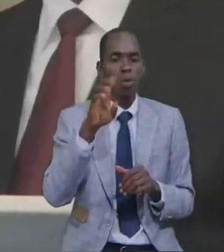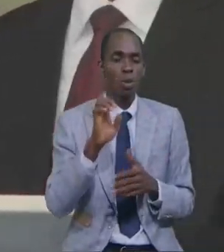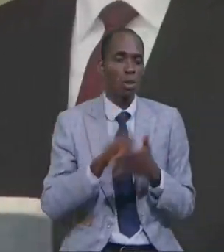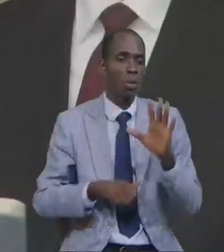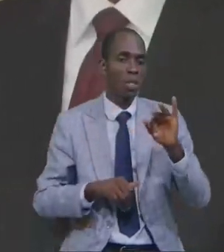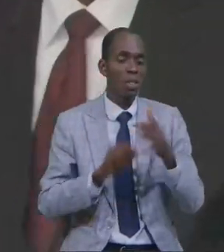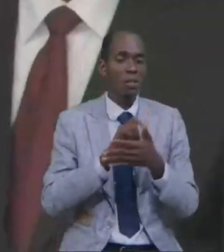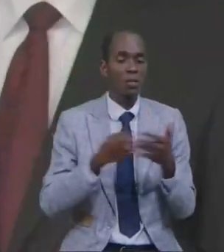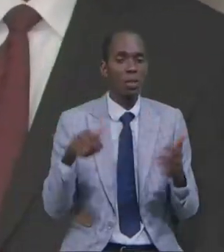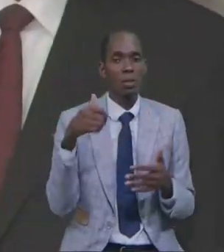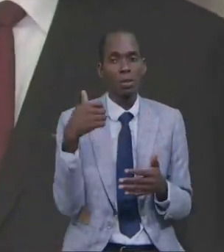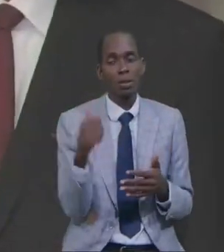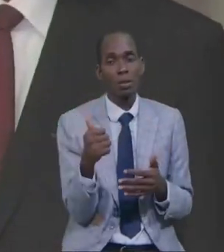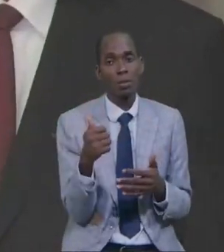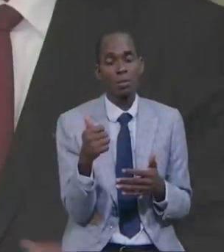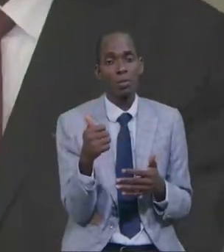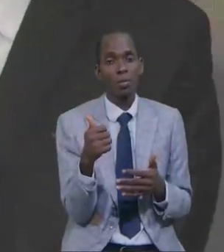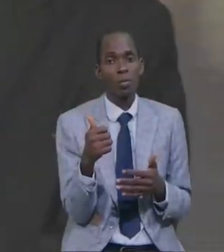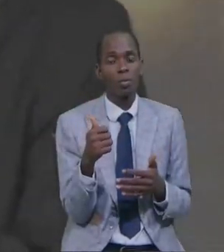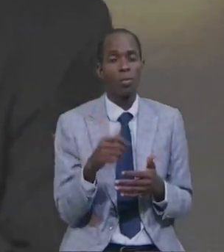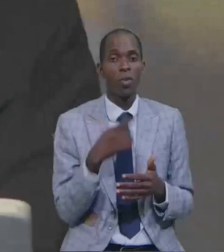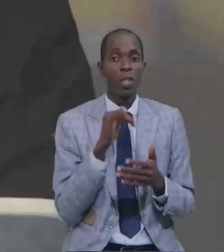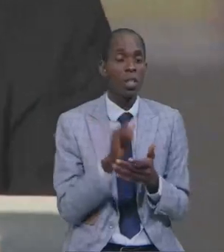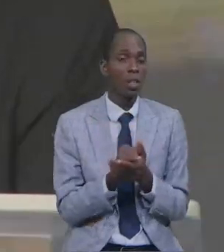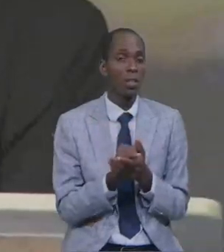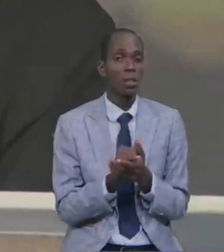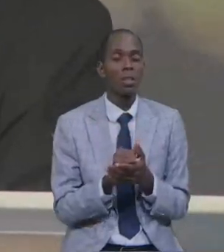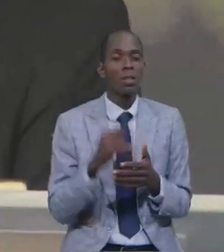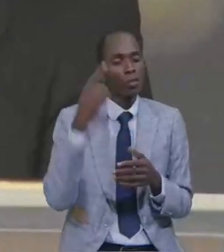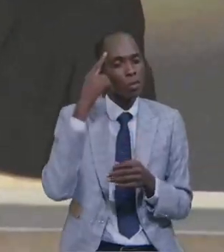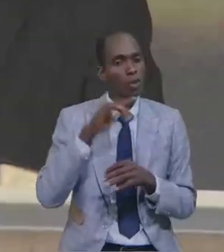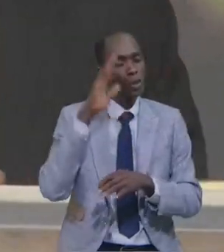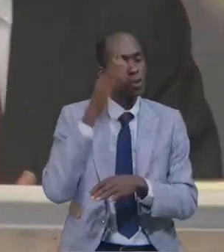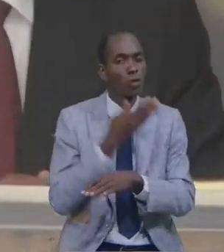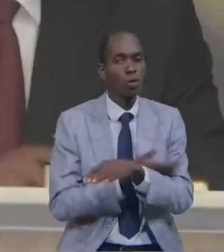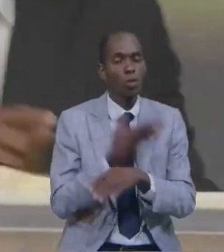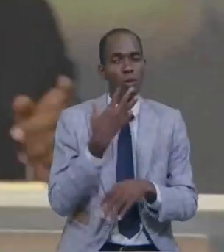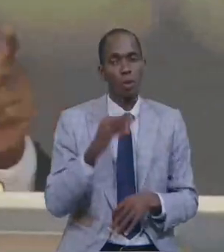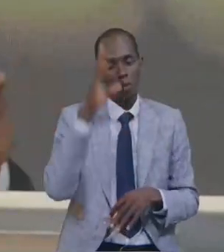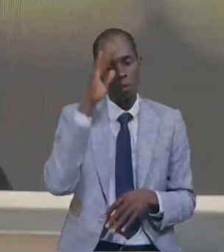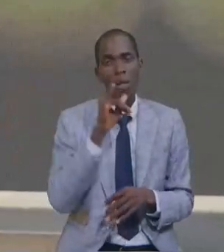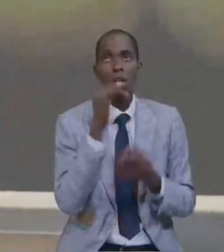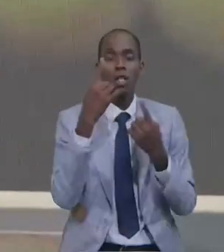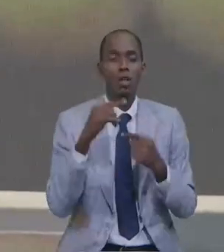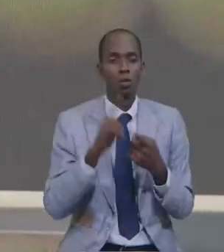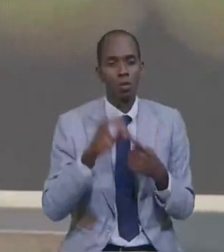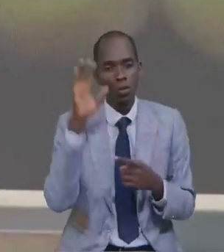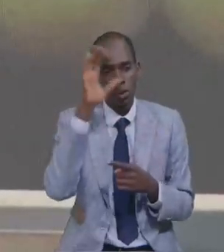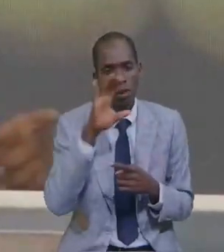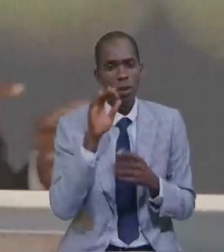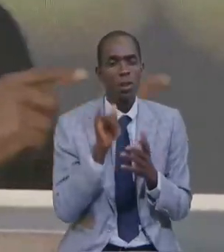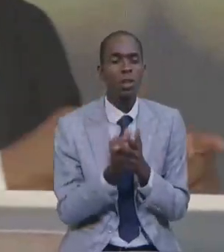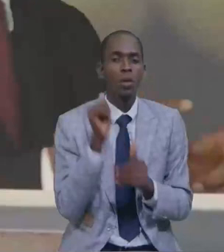sauver ceux qui étaient perdus. Ça, c'est le service. Verset 13. Verset 13.